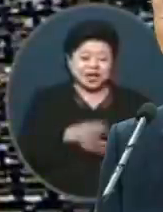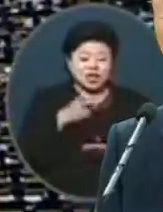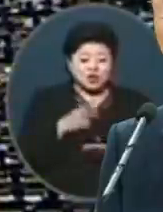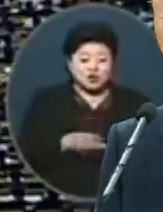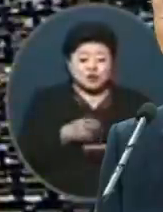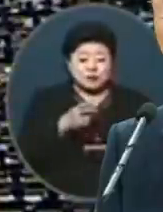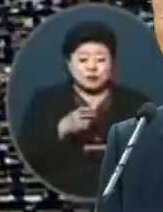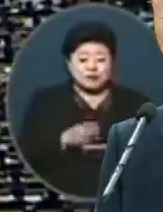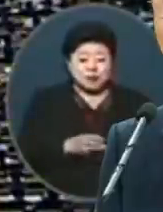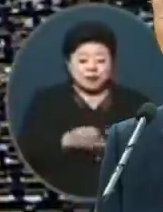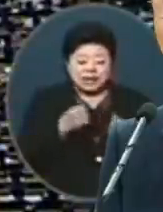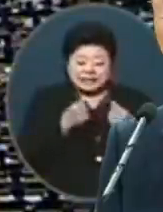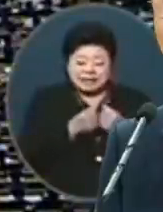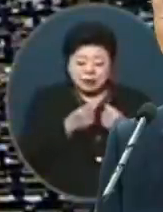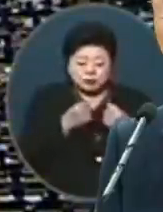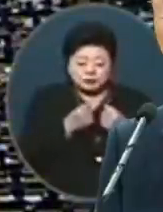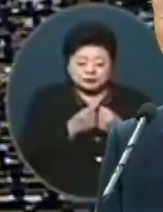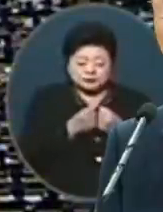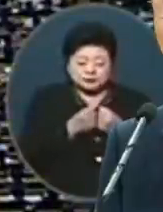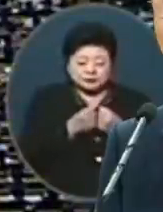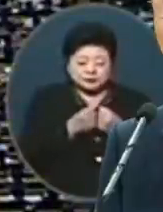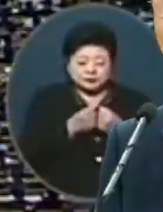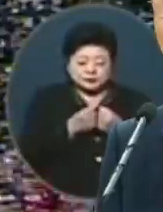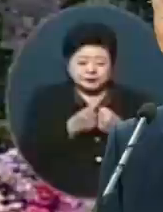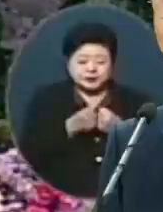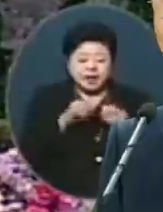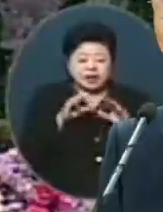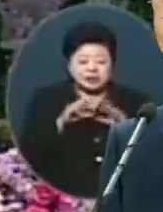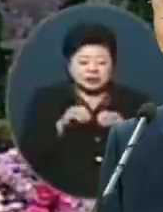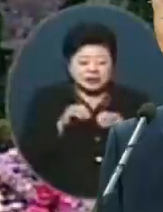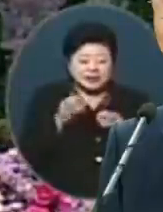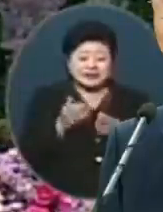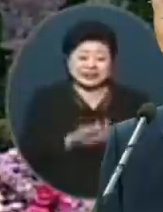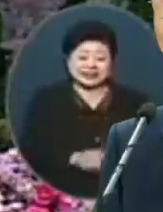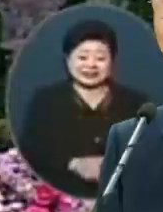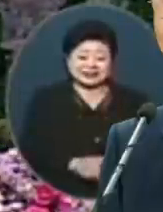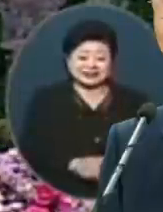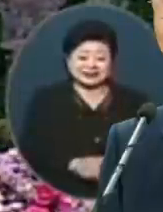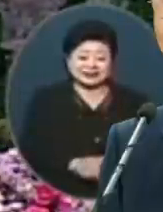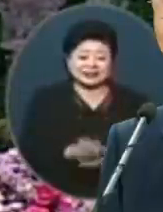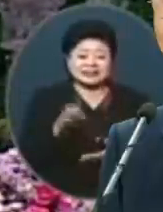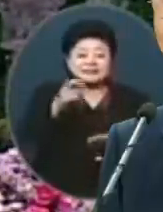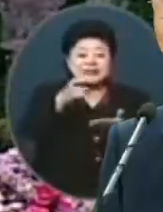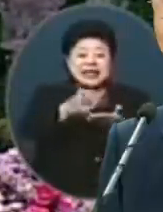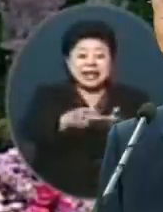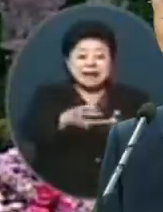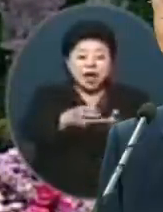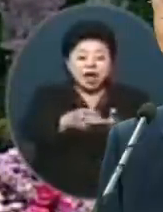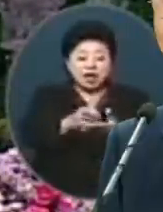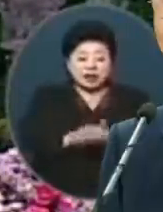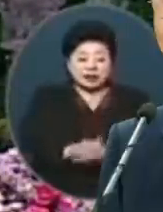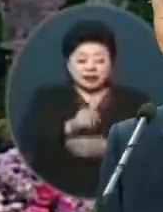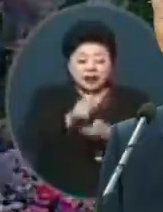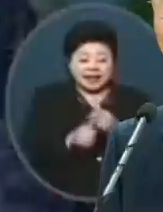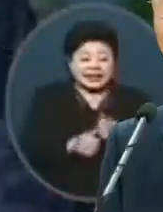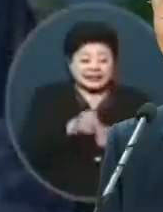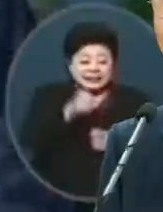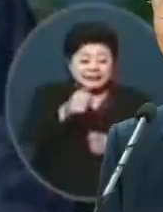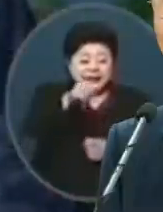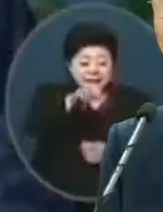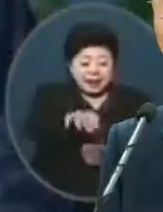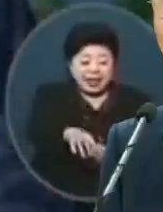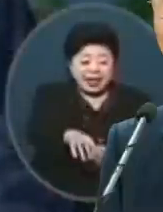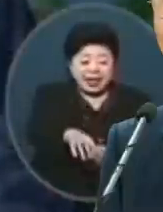율법과의 싸움은 거쳐야 되는 것입니다. 십계명에 하나님